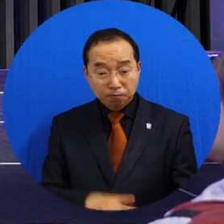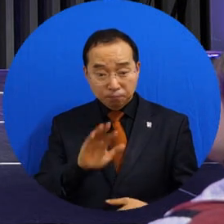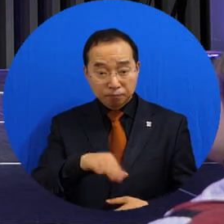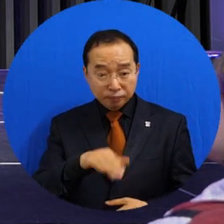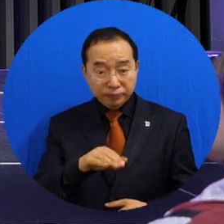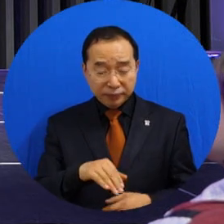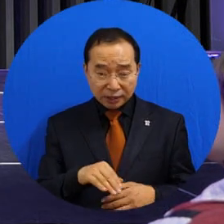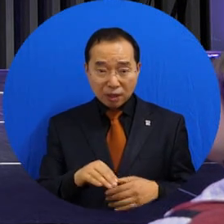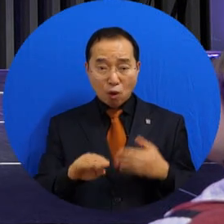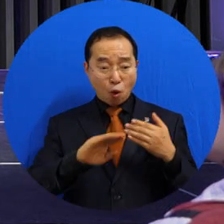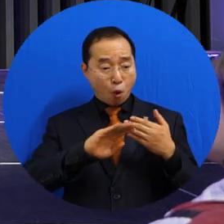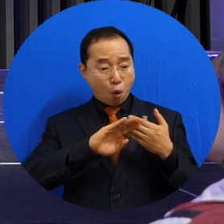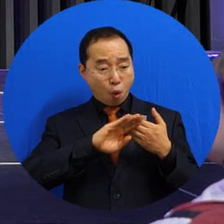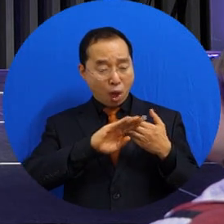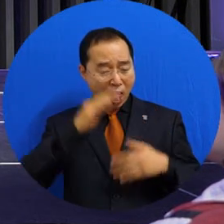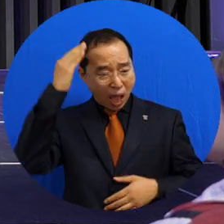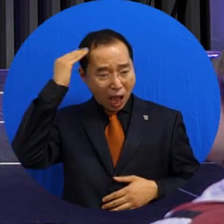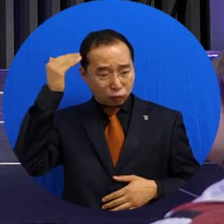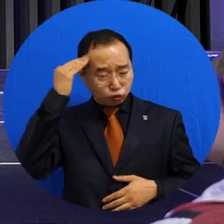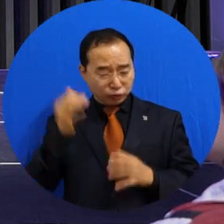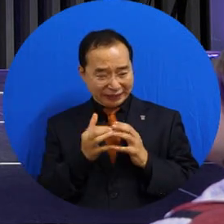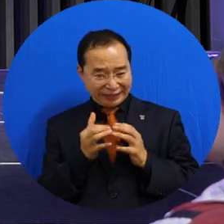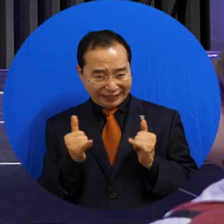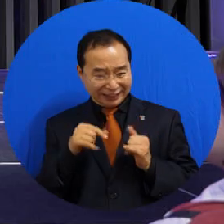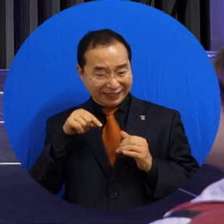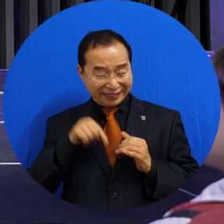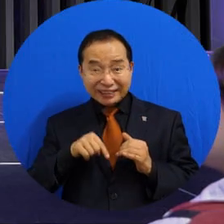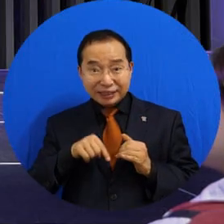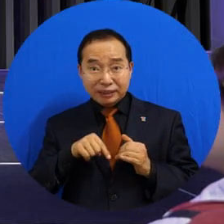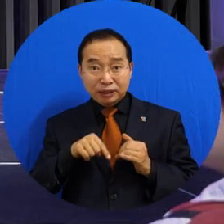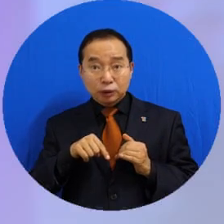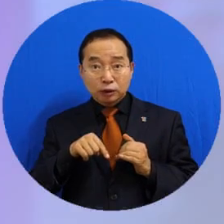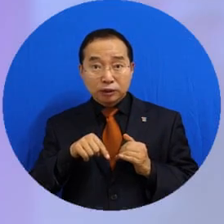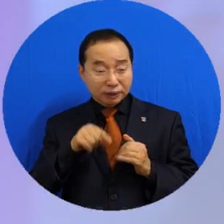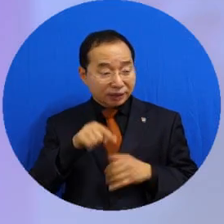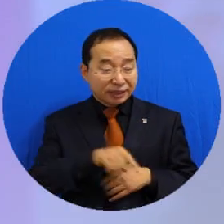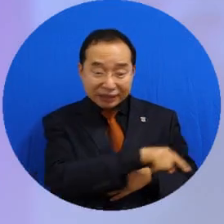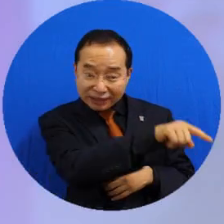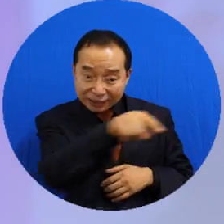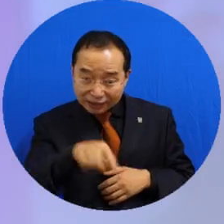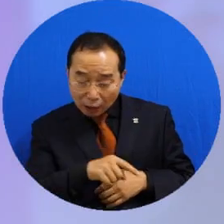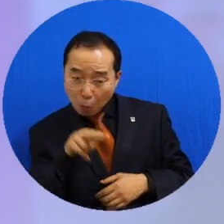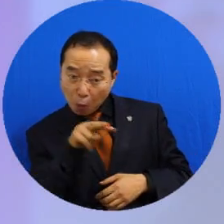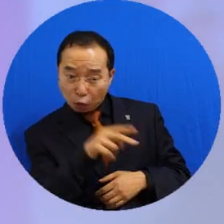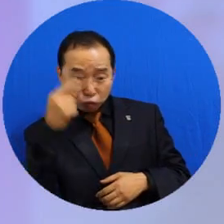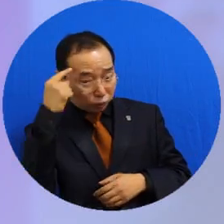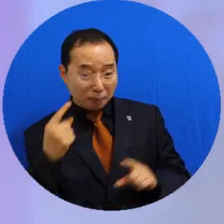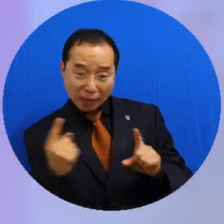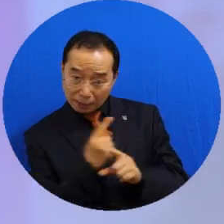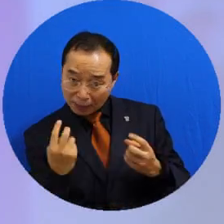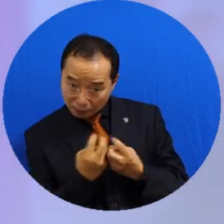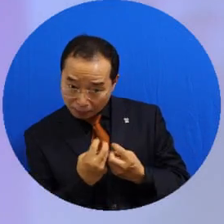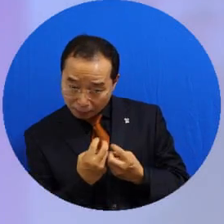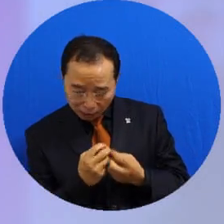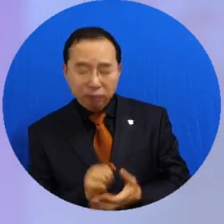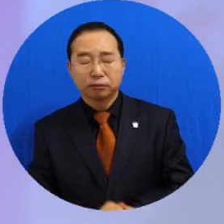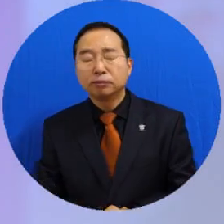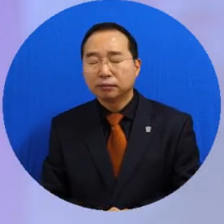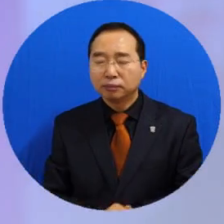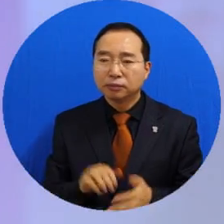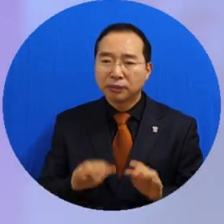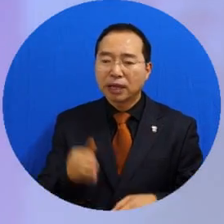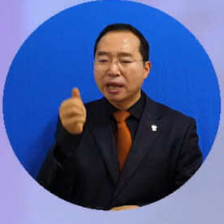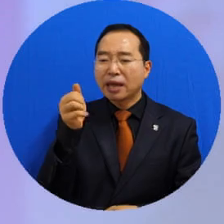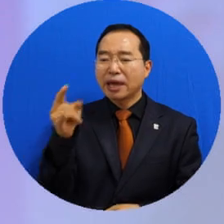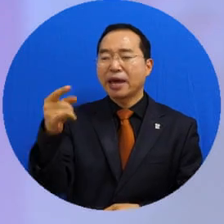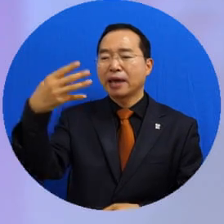그러니까 그런 분들이라고 지칭하시면은 한국인들 저는 사실 헤로니모가 그 시발점이